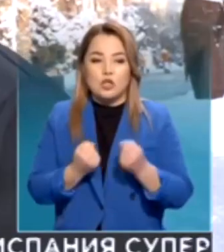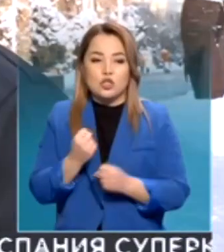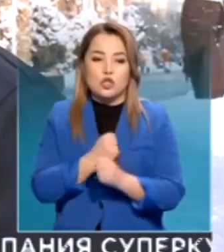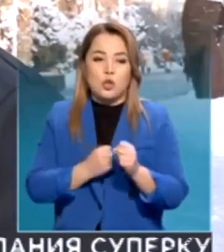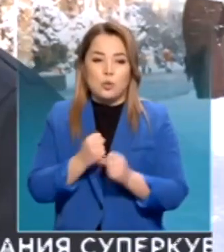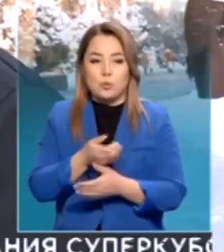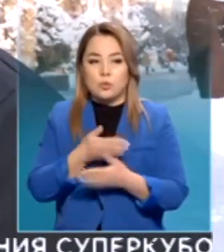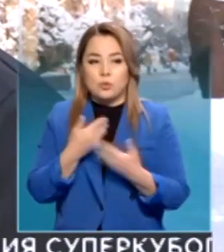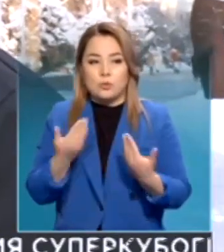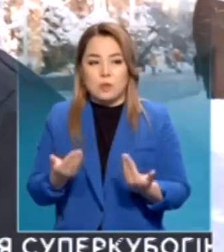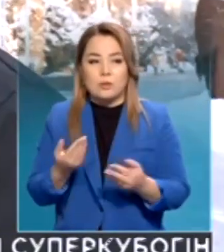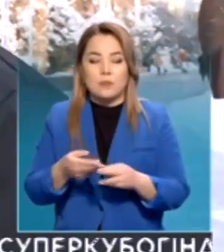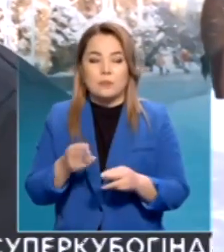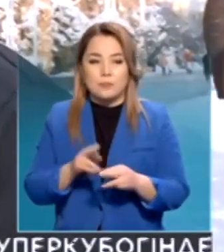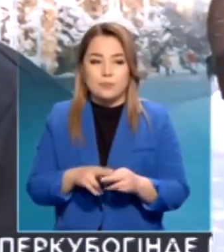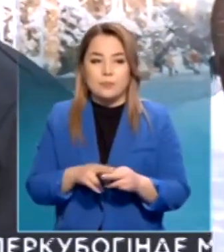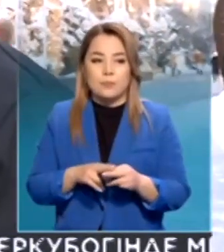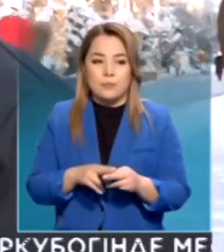қалды ғой.